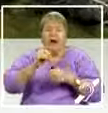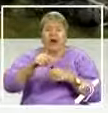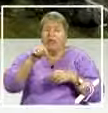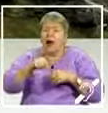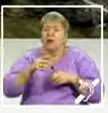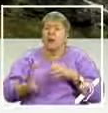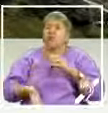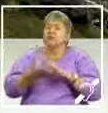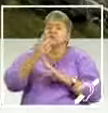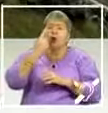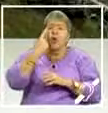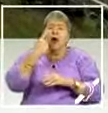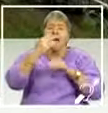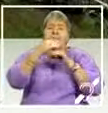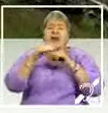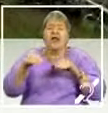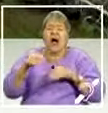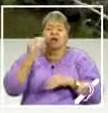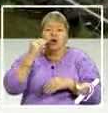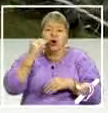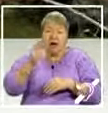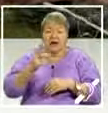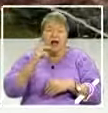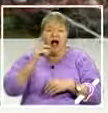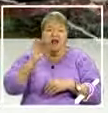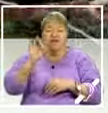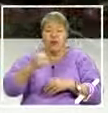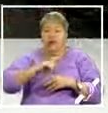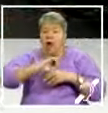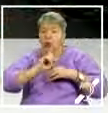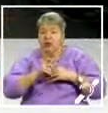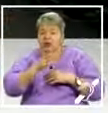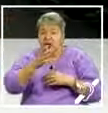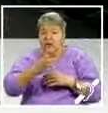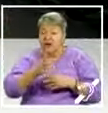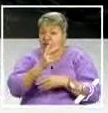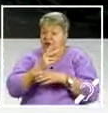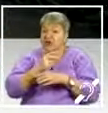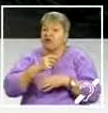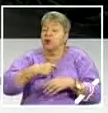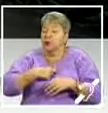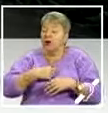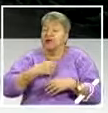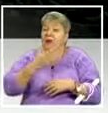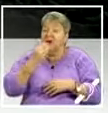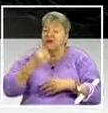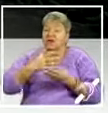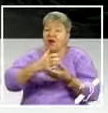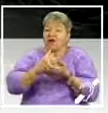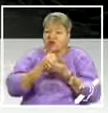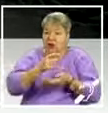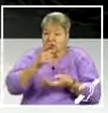ridică la $1 miliard. În California e stare de urgență, așa că statul poate beneficia de fonduri federale ca ajutor.